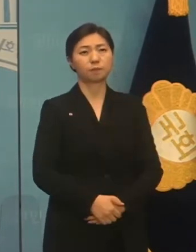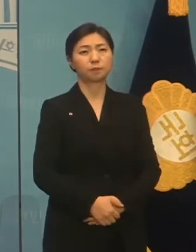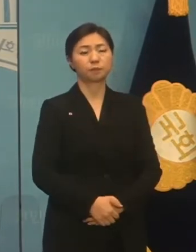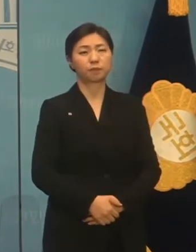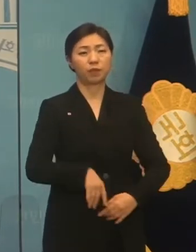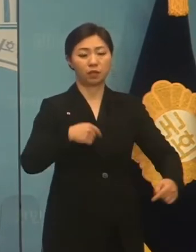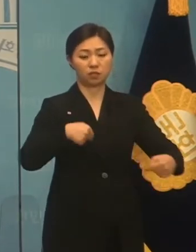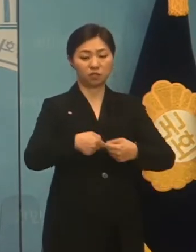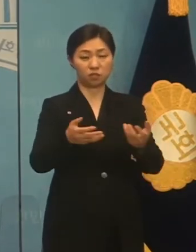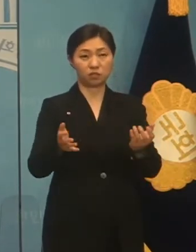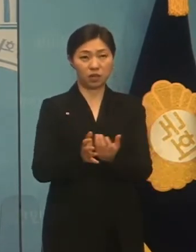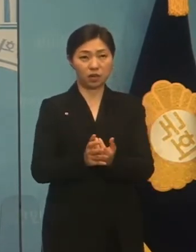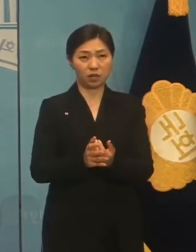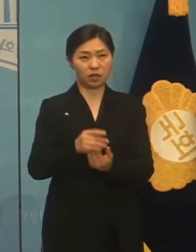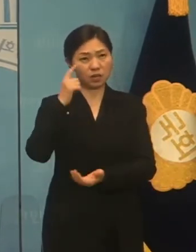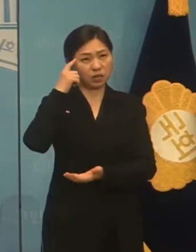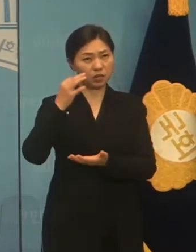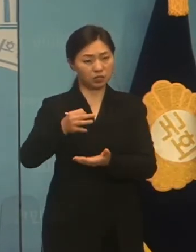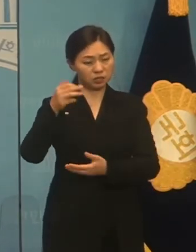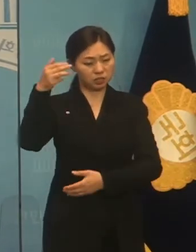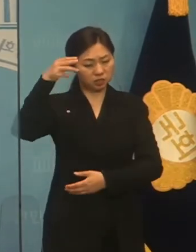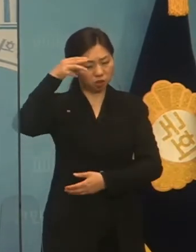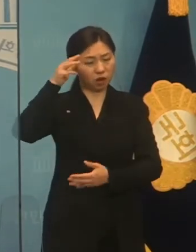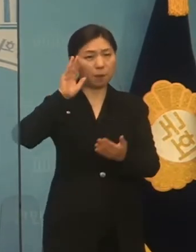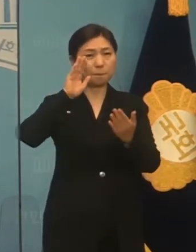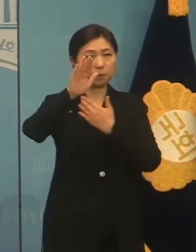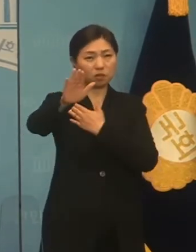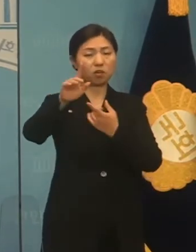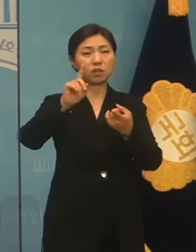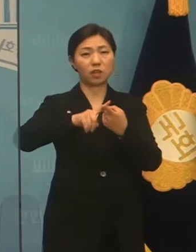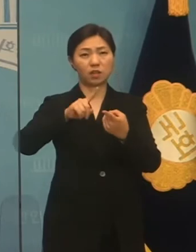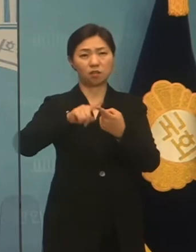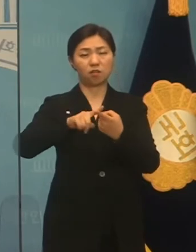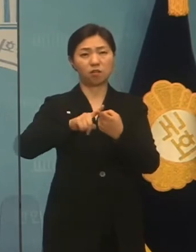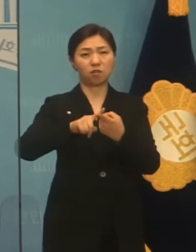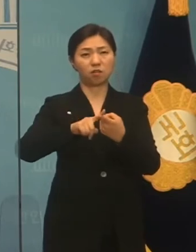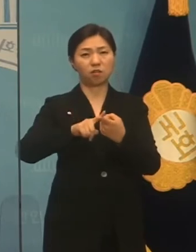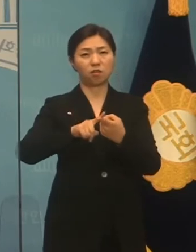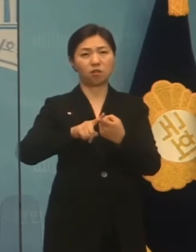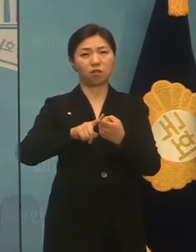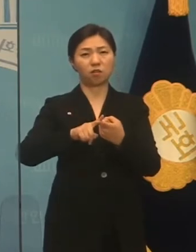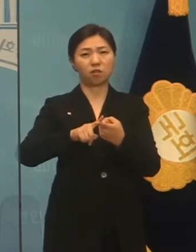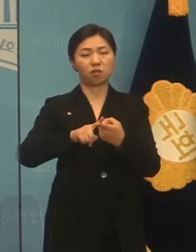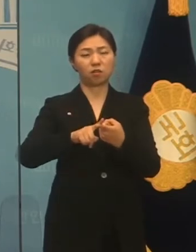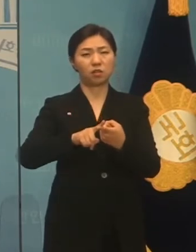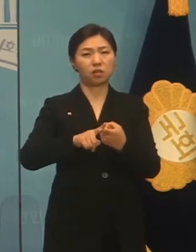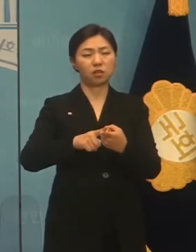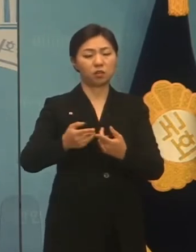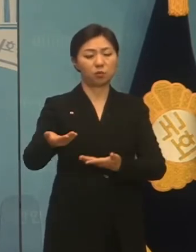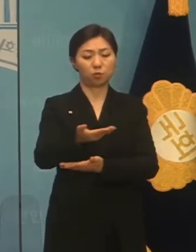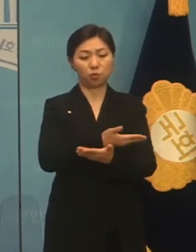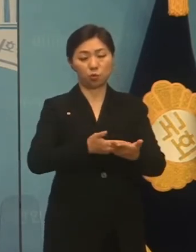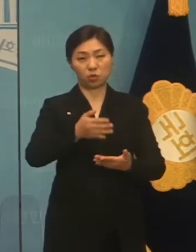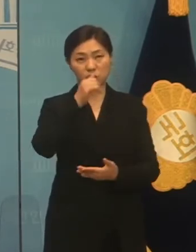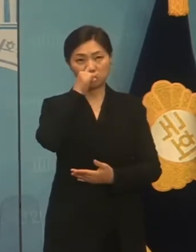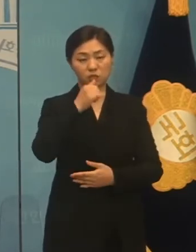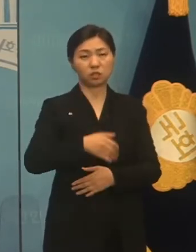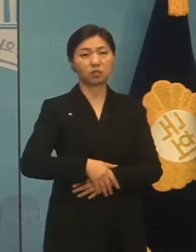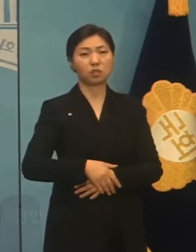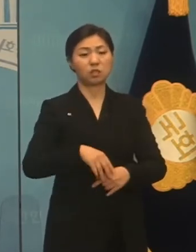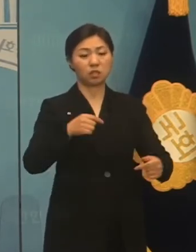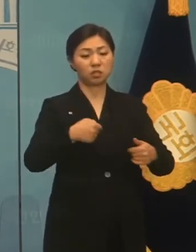당의 가치와 철학과 비전을 공감하는 당 외의, 당 밖의 국가